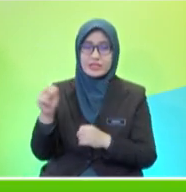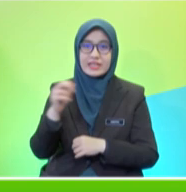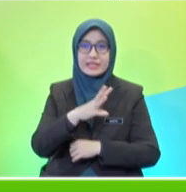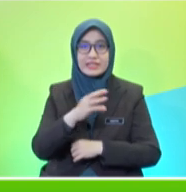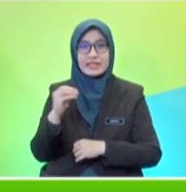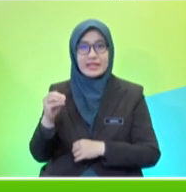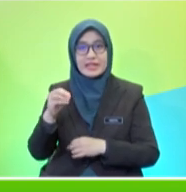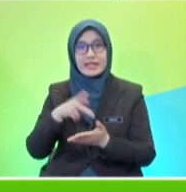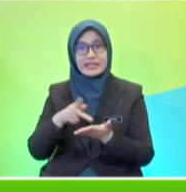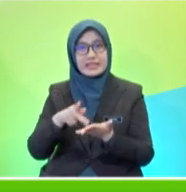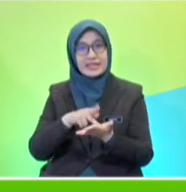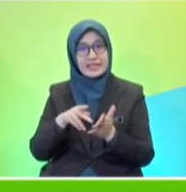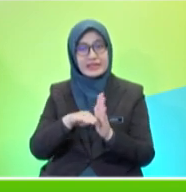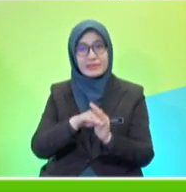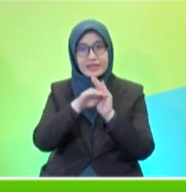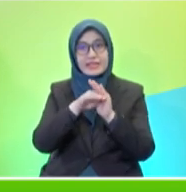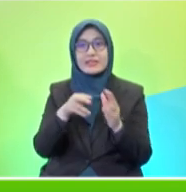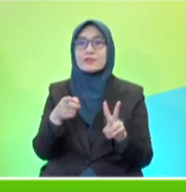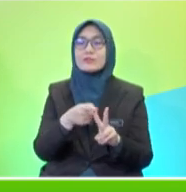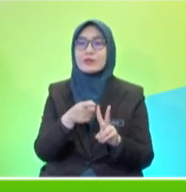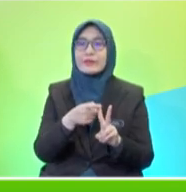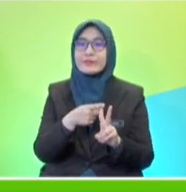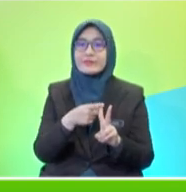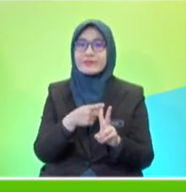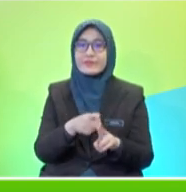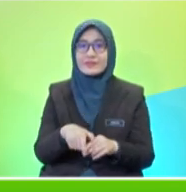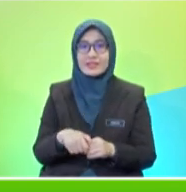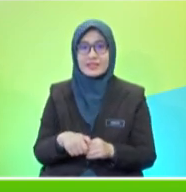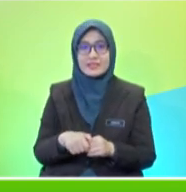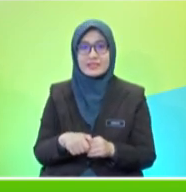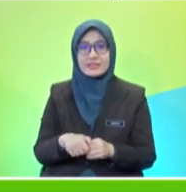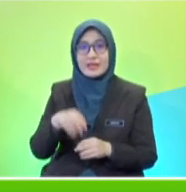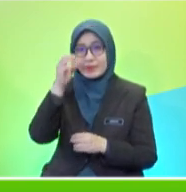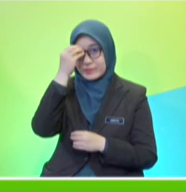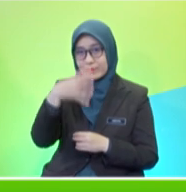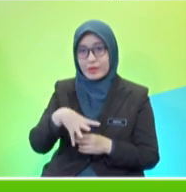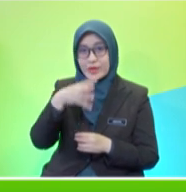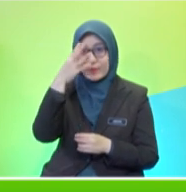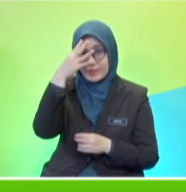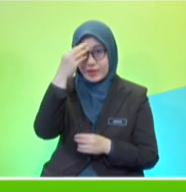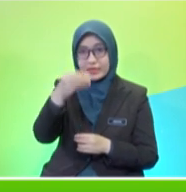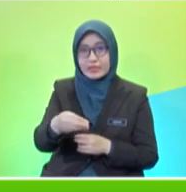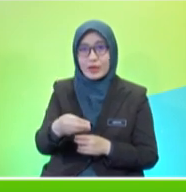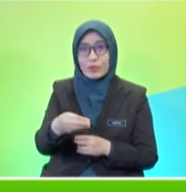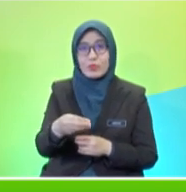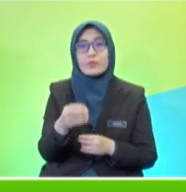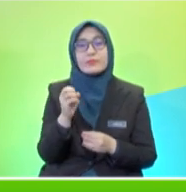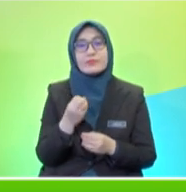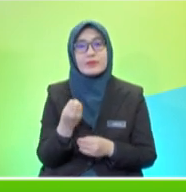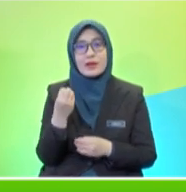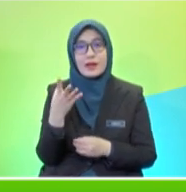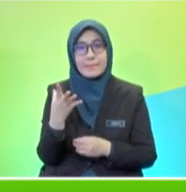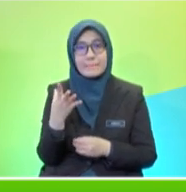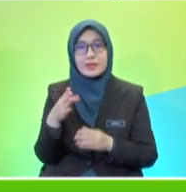kepulauan dua populehan 2 menyatakan Baki berdasarkan situasi yang diberi